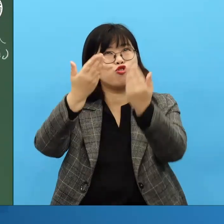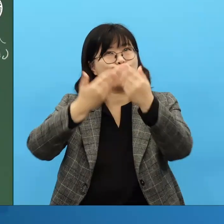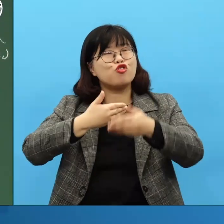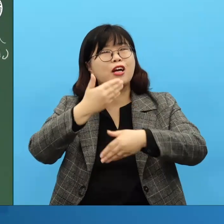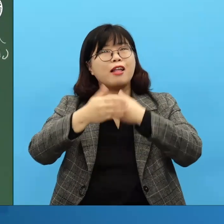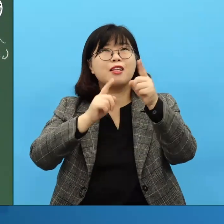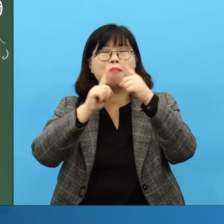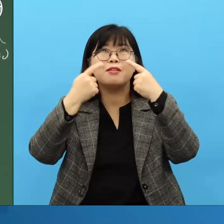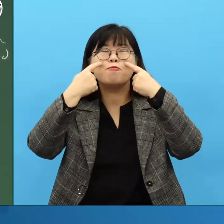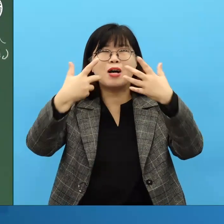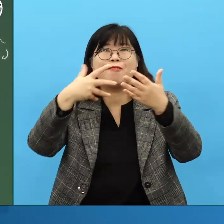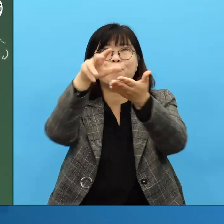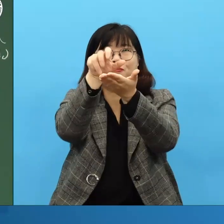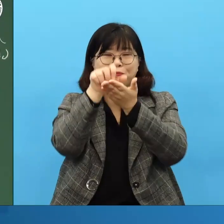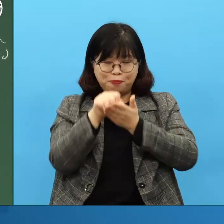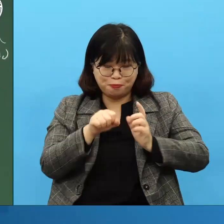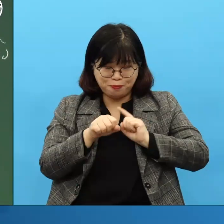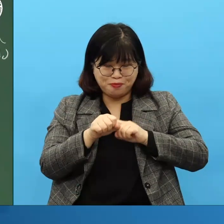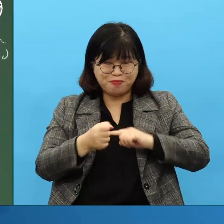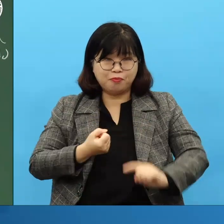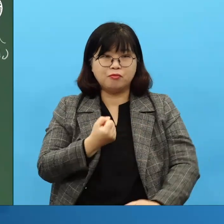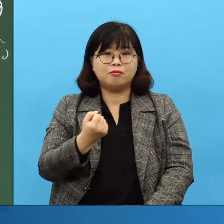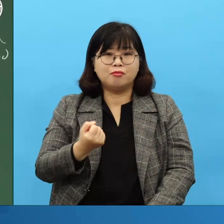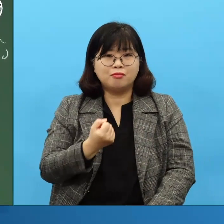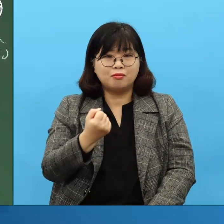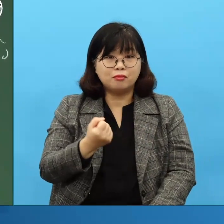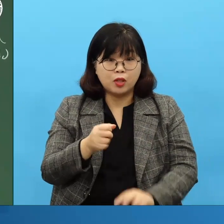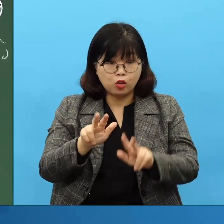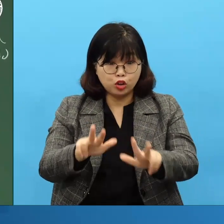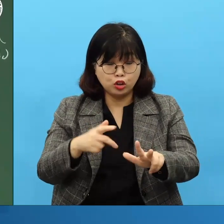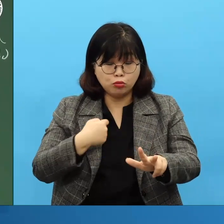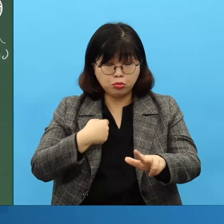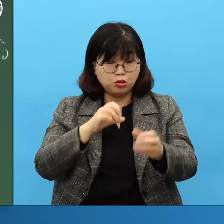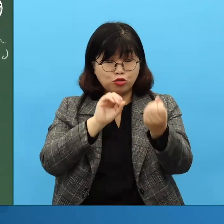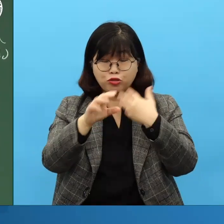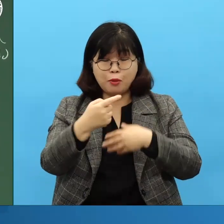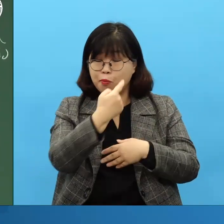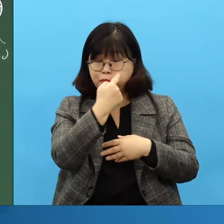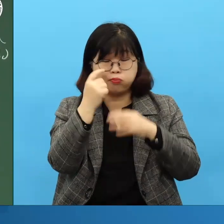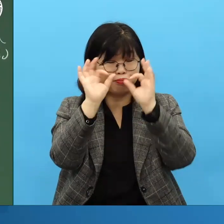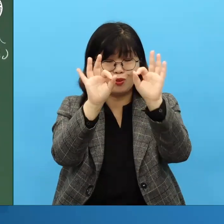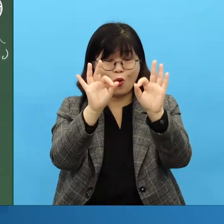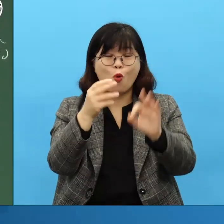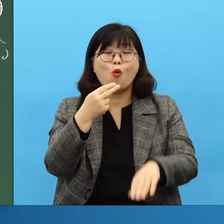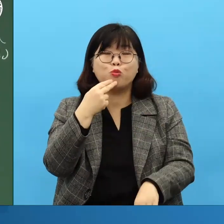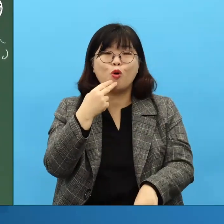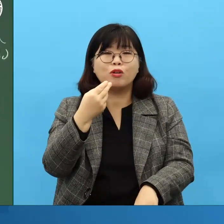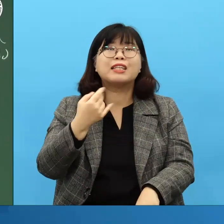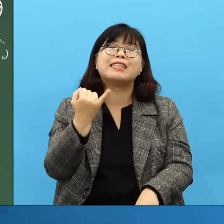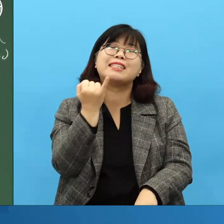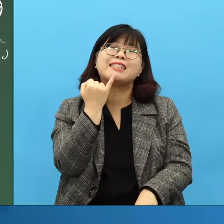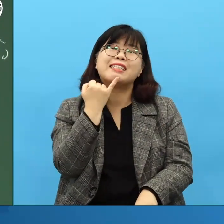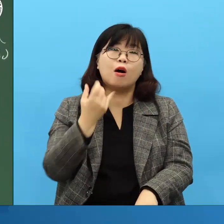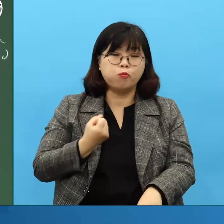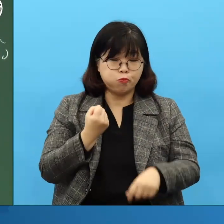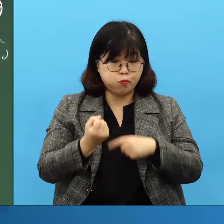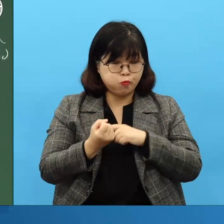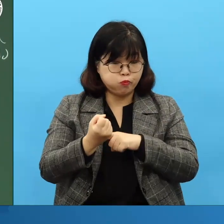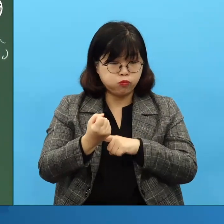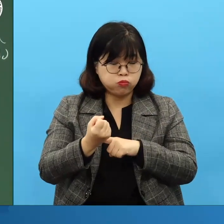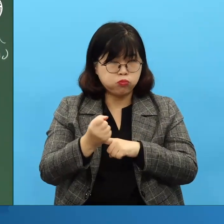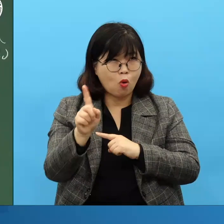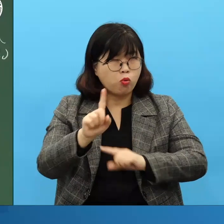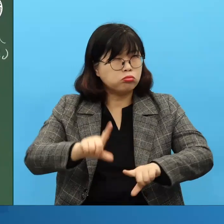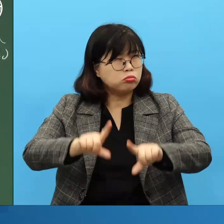appear as though we're devoid of answers now, but absolutely the answers will come. 어떤 사람은요 상처받은 걸 딱 갖고 있으면 그건 딱